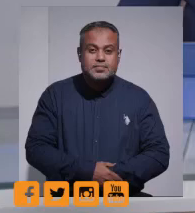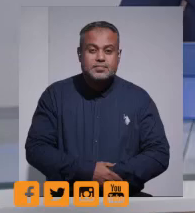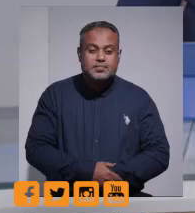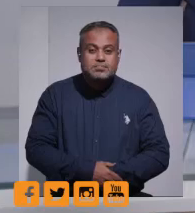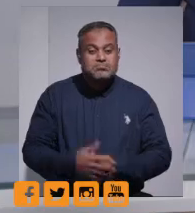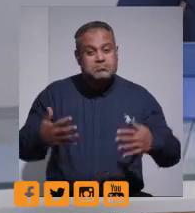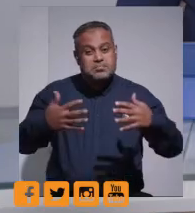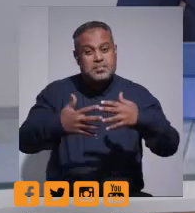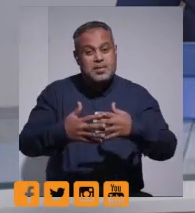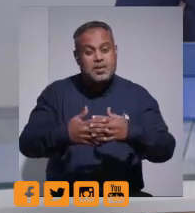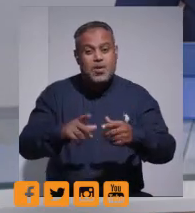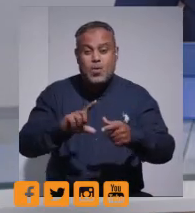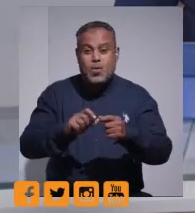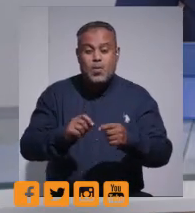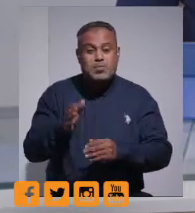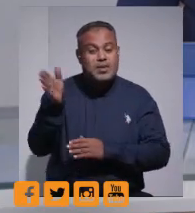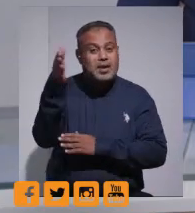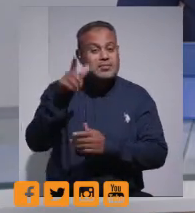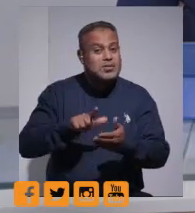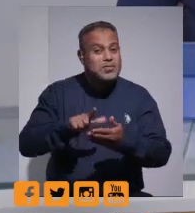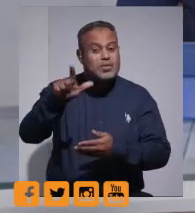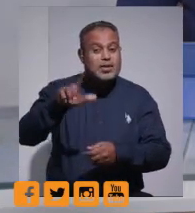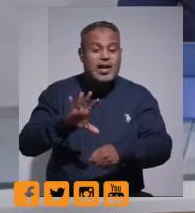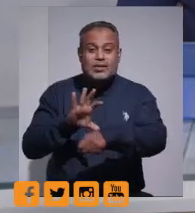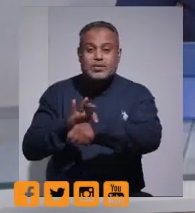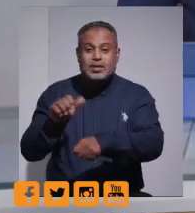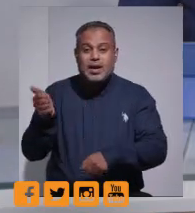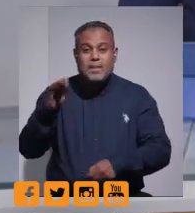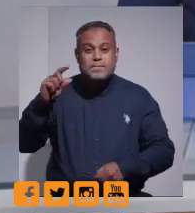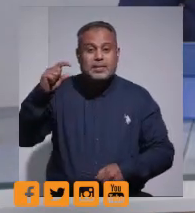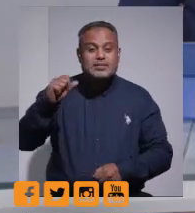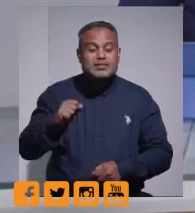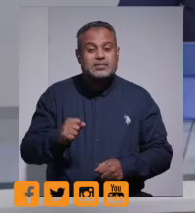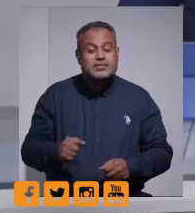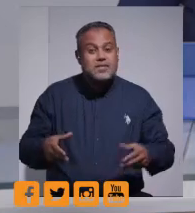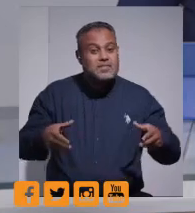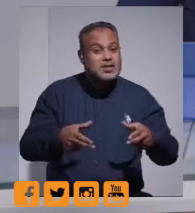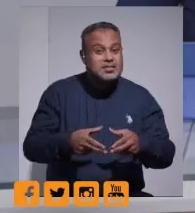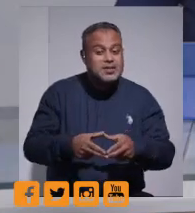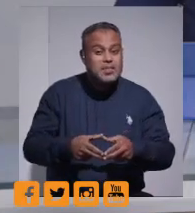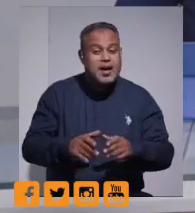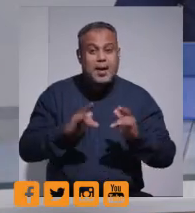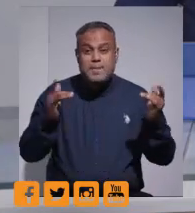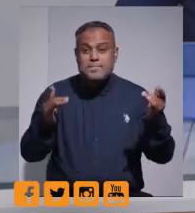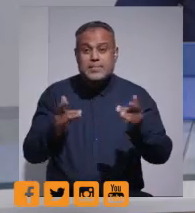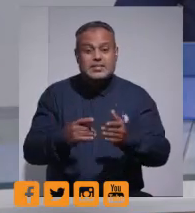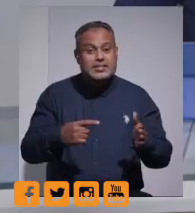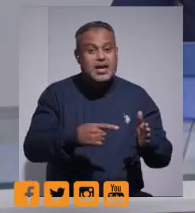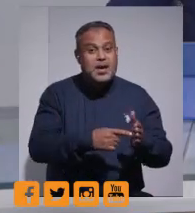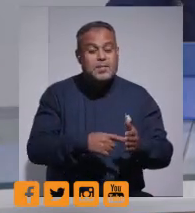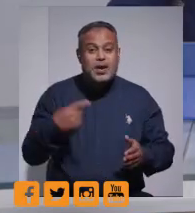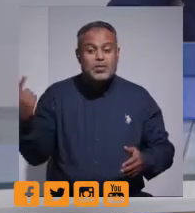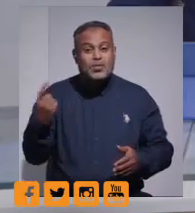شارك وزير الخارجيه وشؤون المغتربين الدكتور احمد بن مبارك في اجتماع مجلس جامعه الدول العربيه على المستوى